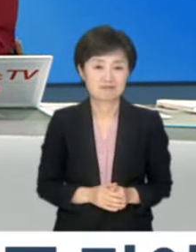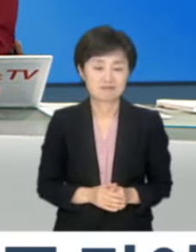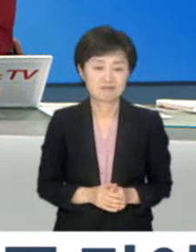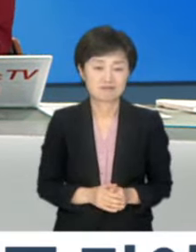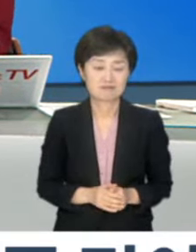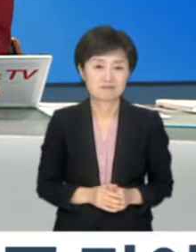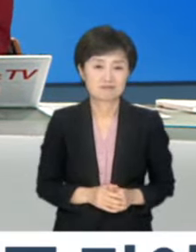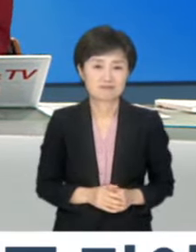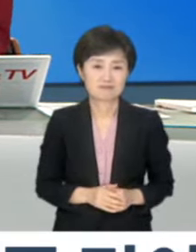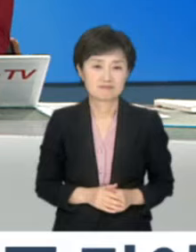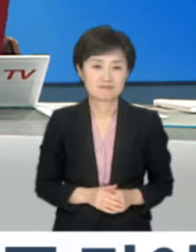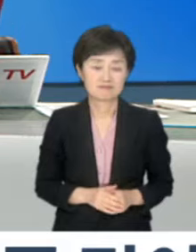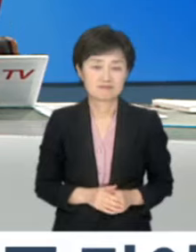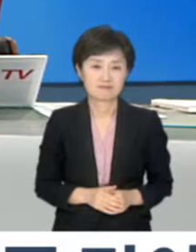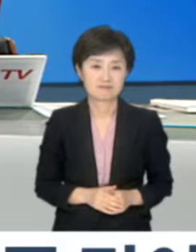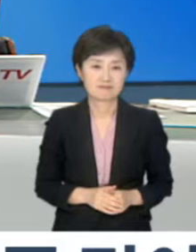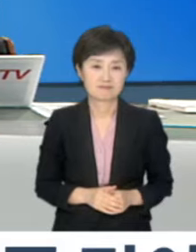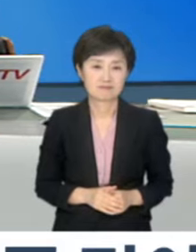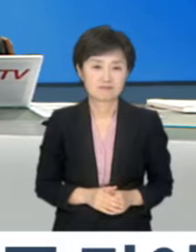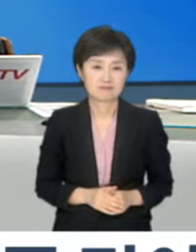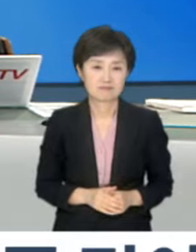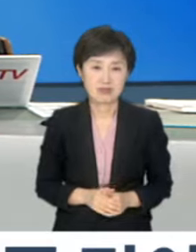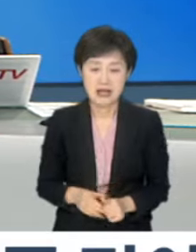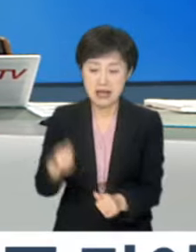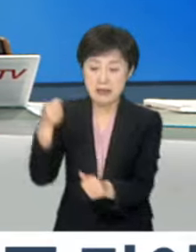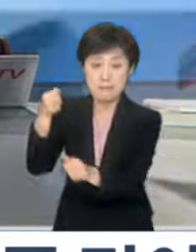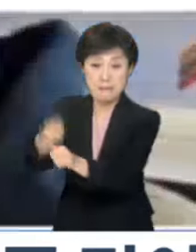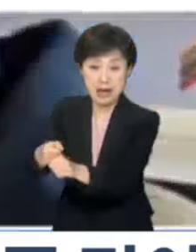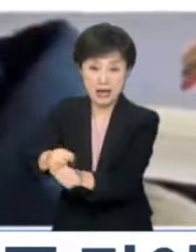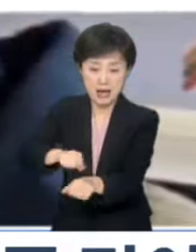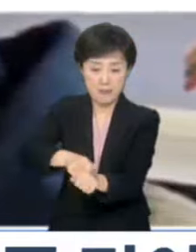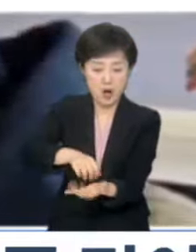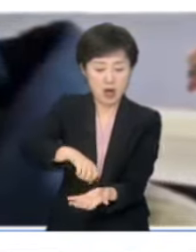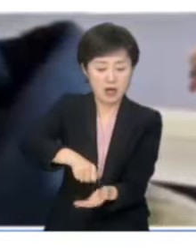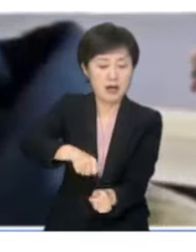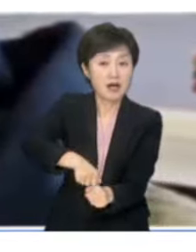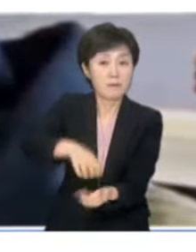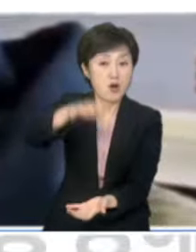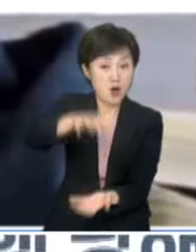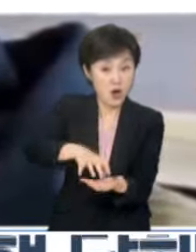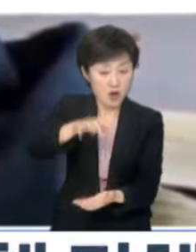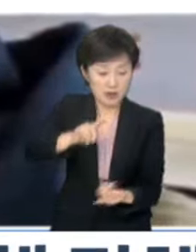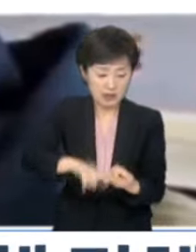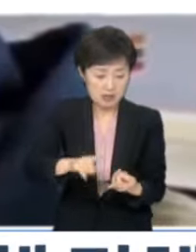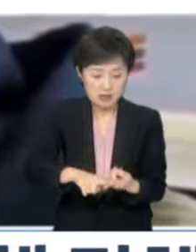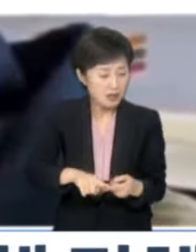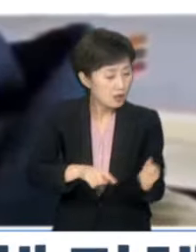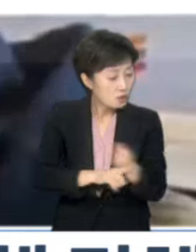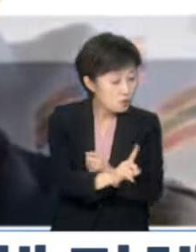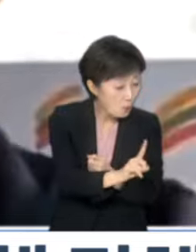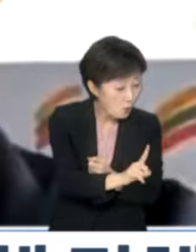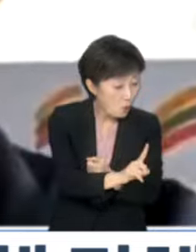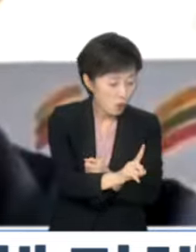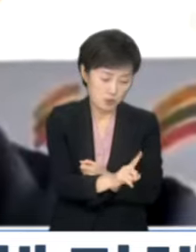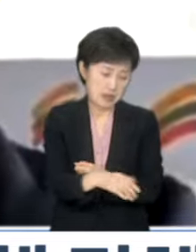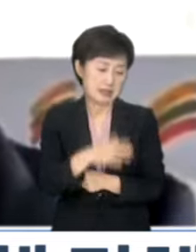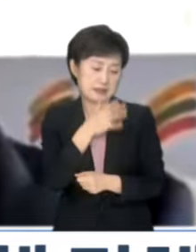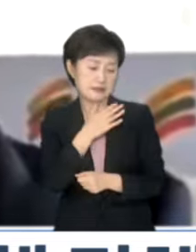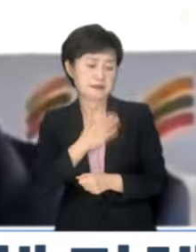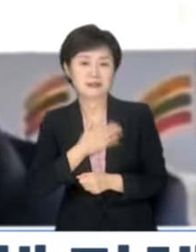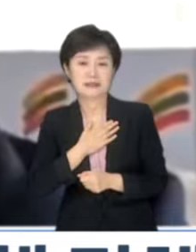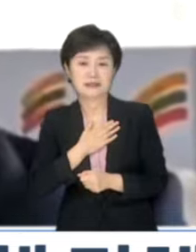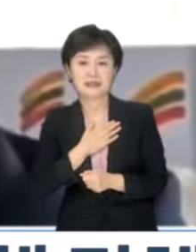처벌에 영향을 좀 미칠 수 있을까요? 아무래도 뭐 폭행죄 처벌 수위를 결정함에 있어서는 당연히 이러한 경위라든가 여론 반영이 될 수밖에